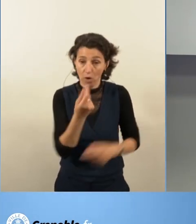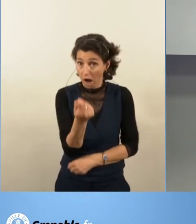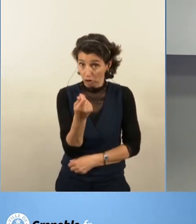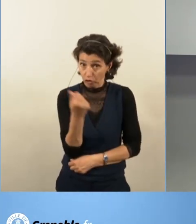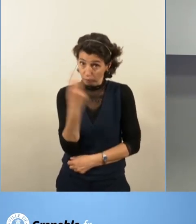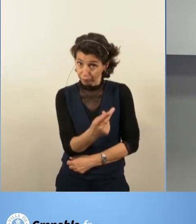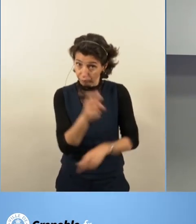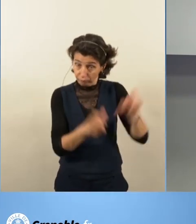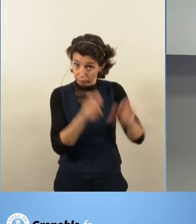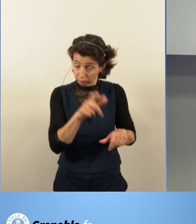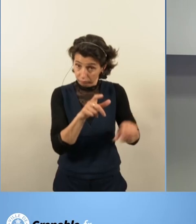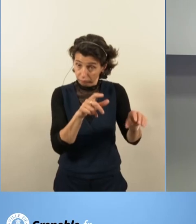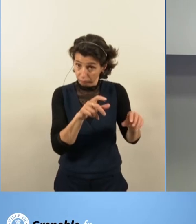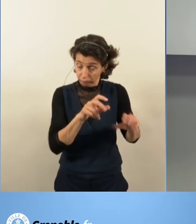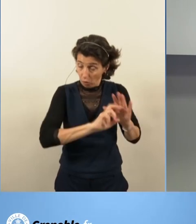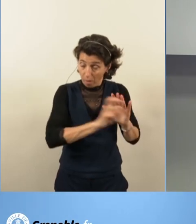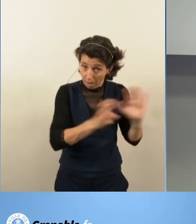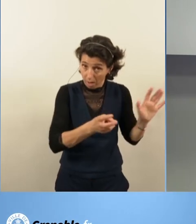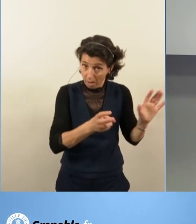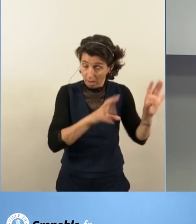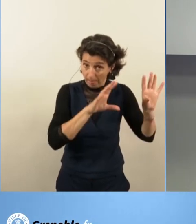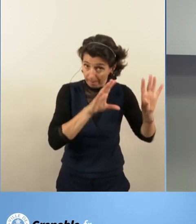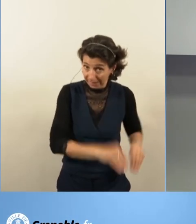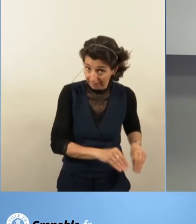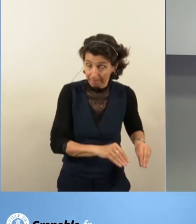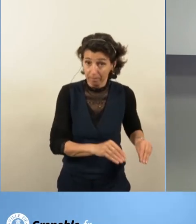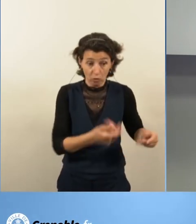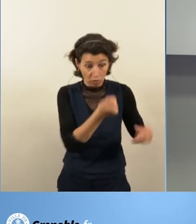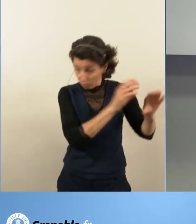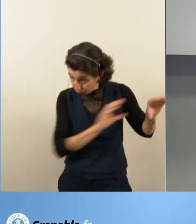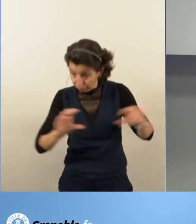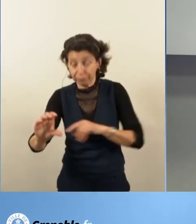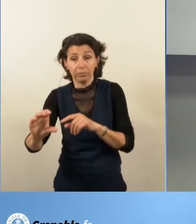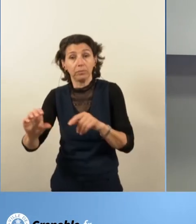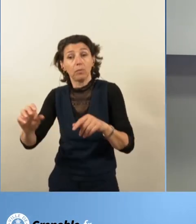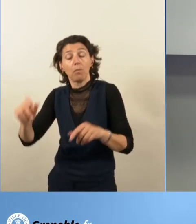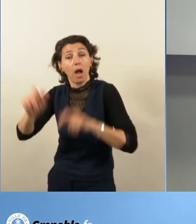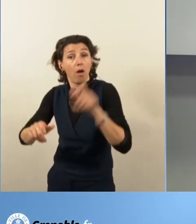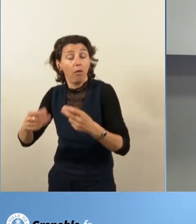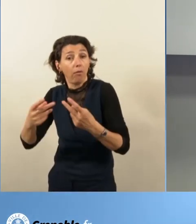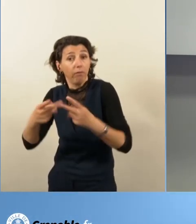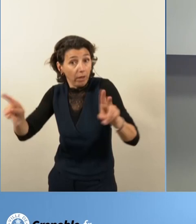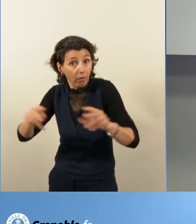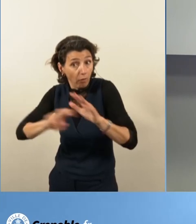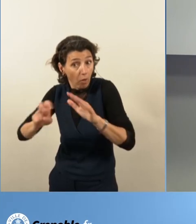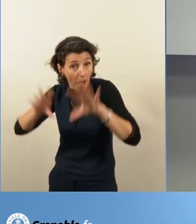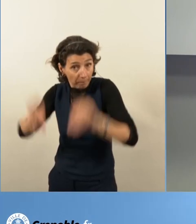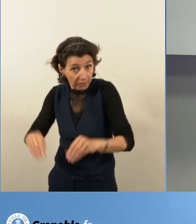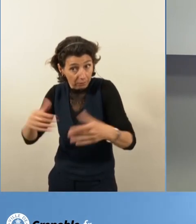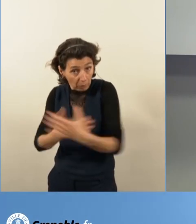municipaux il a servi les grenades de bois au sens large du territoire des habitants des habitants de la